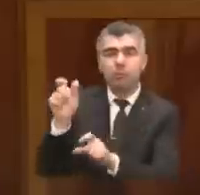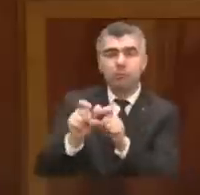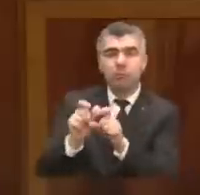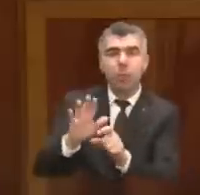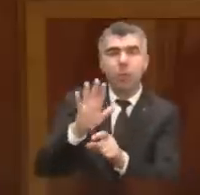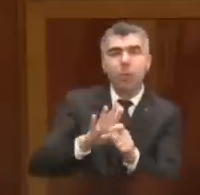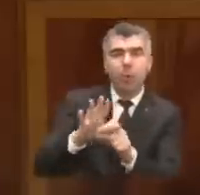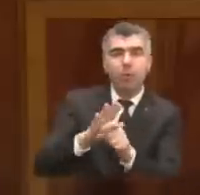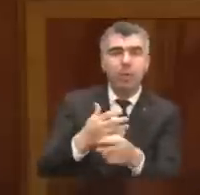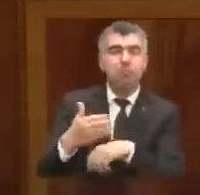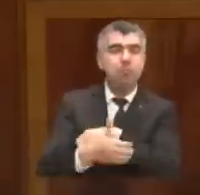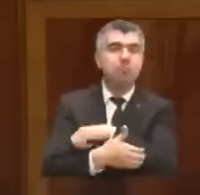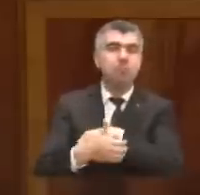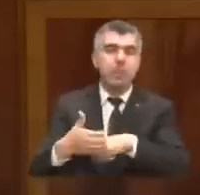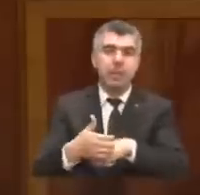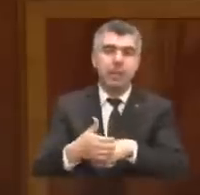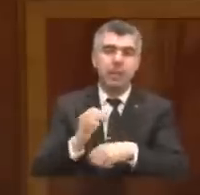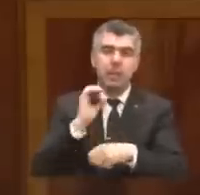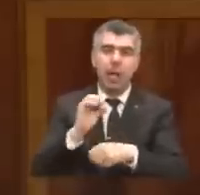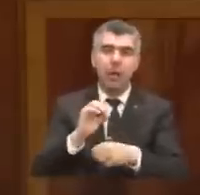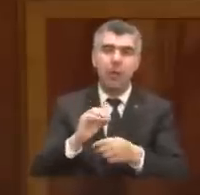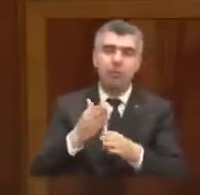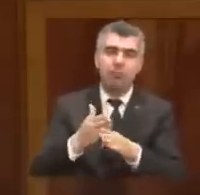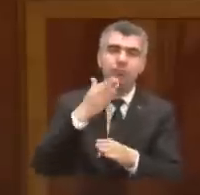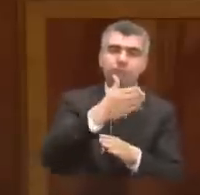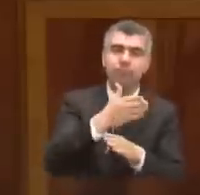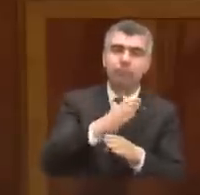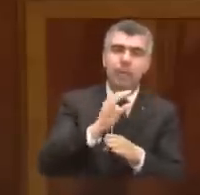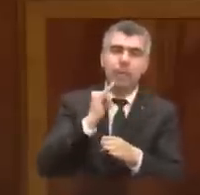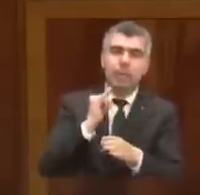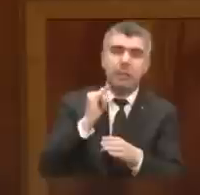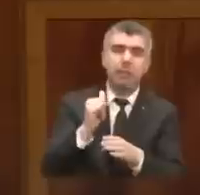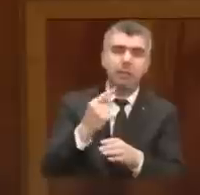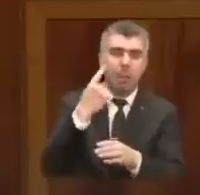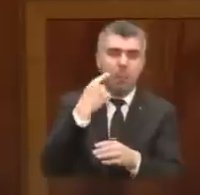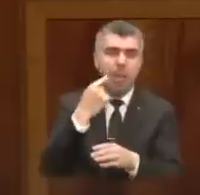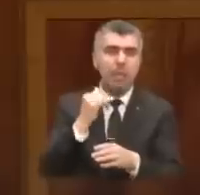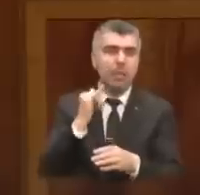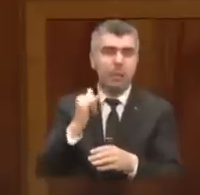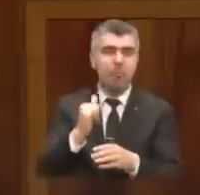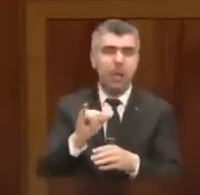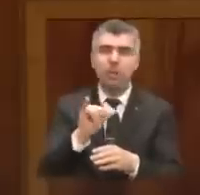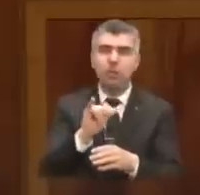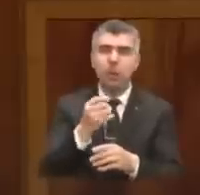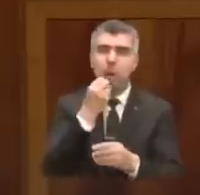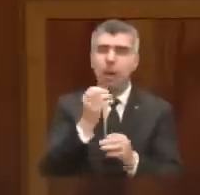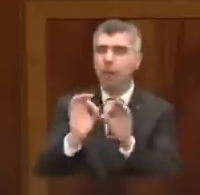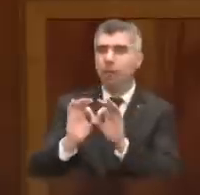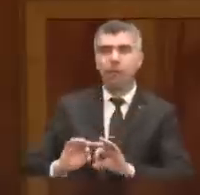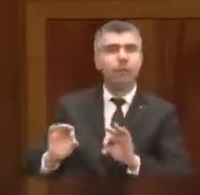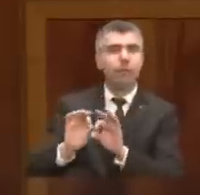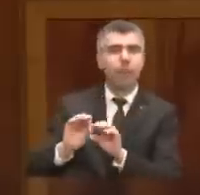والمواطنات المعوزين المقهورين اللي كينزفوا الدم وكيغوتوا دموعهم نازله وما عندي ما ناكل وقهرنا